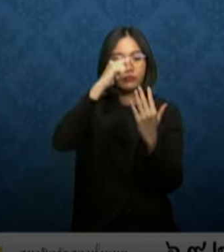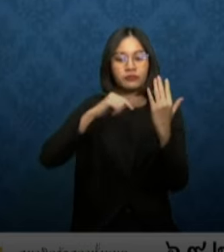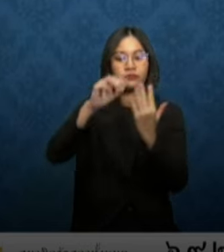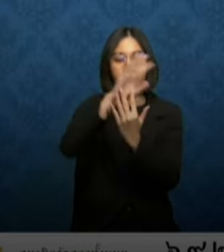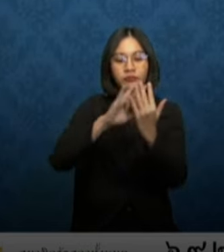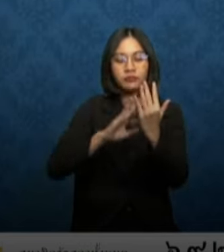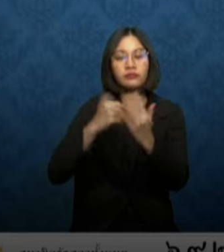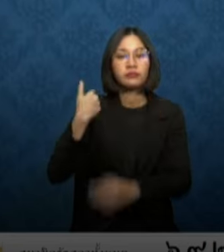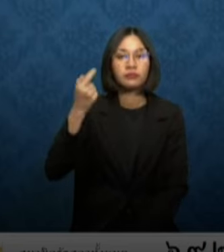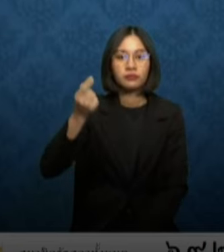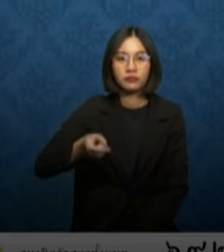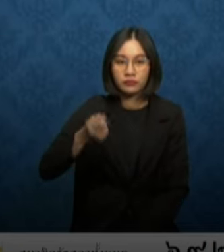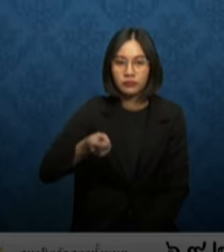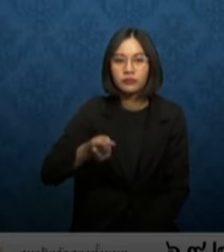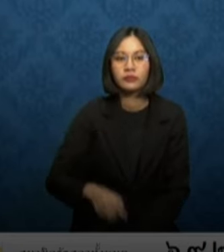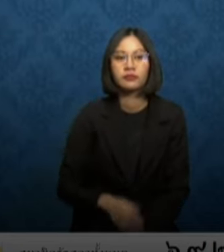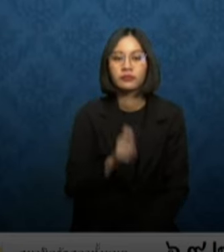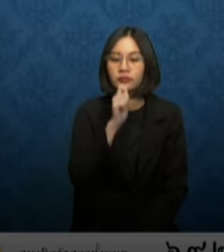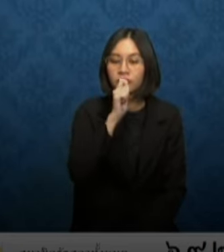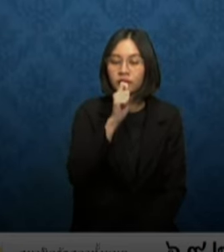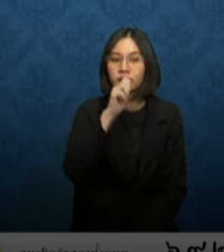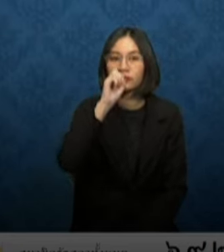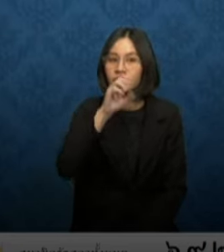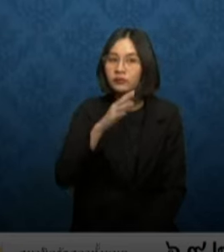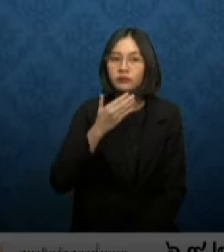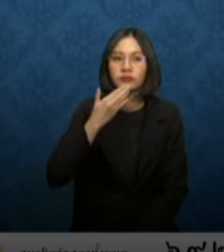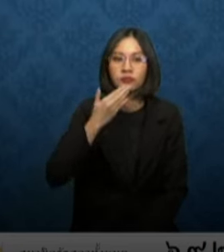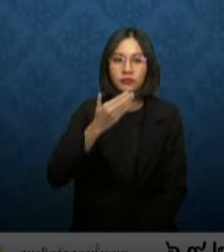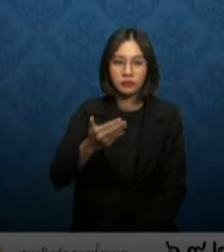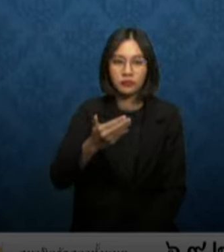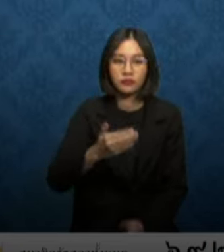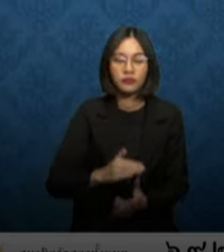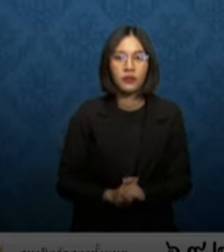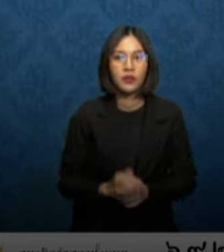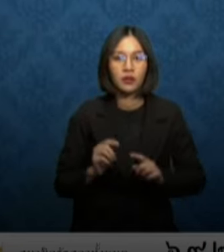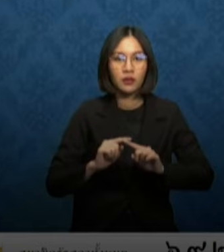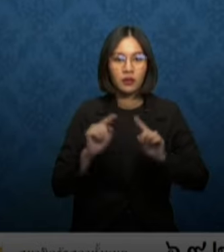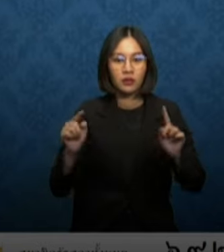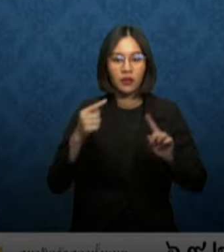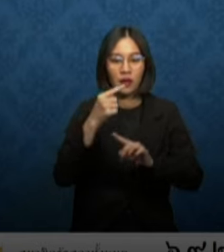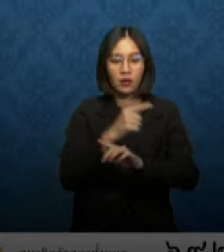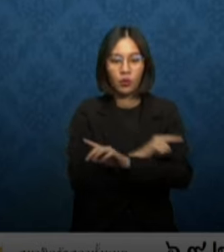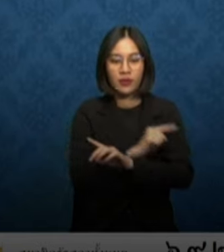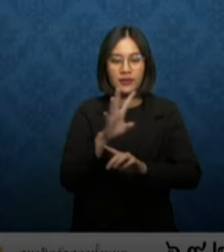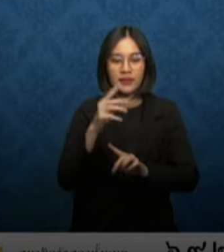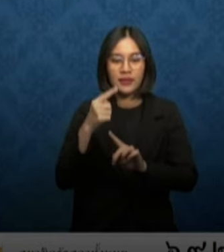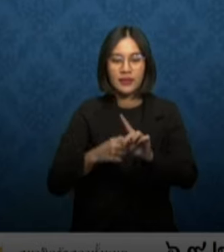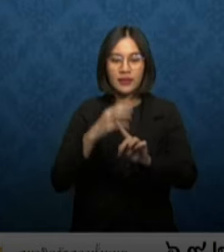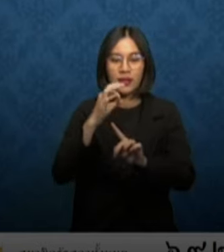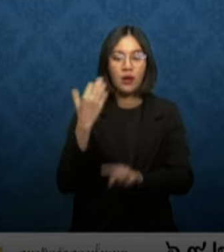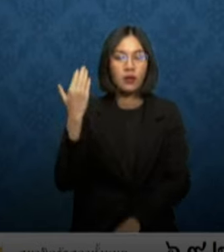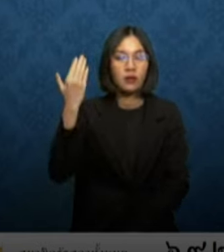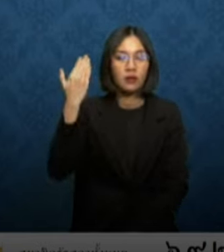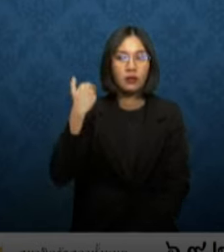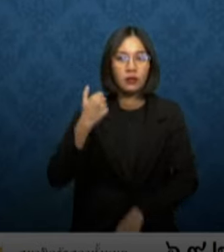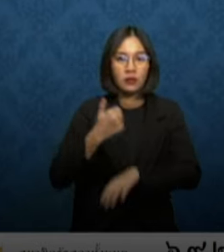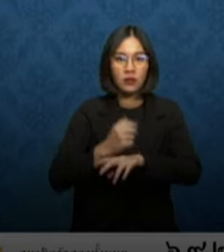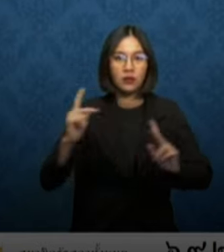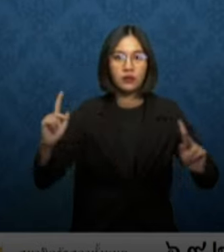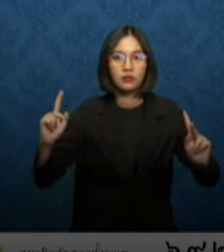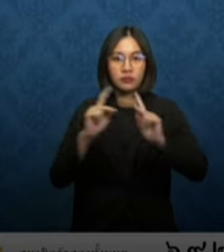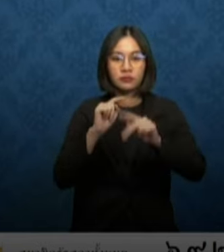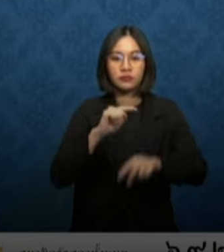นอนและก็ให้สัมภาษณ์ยืนยันแบบนี้มาตลอดแต่เมื่อวันที่ 4กันยายนที่ผ่านมารัฐมนตรี